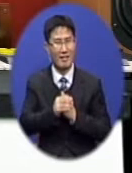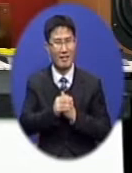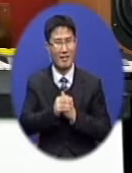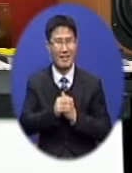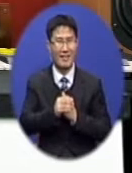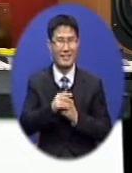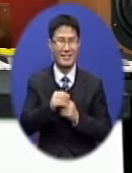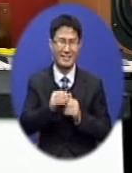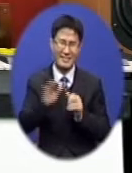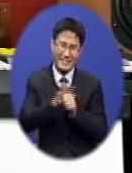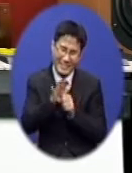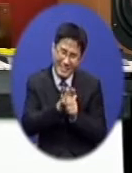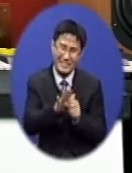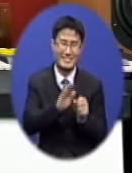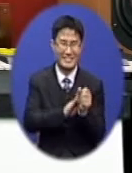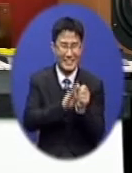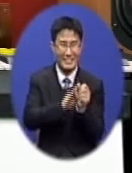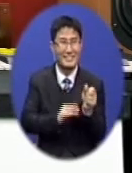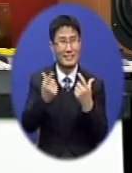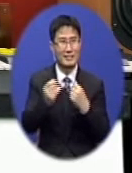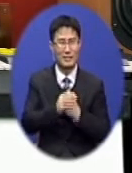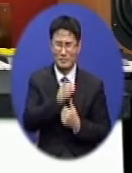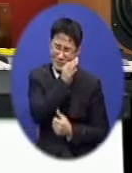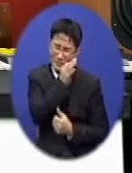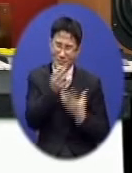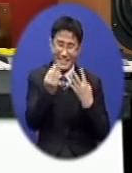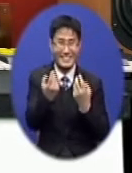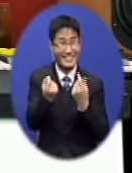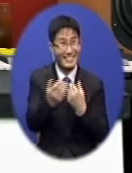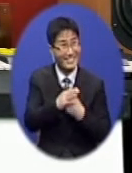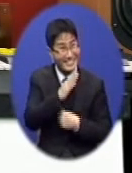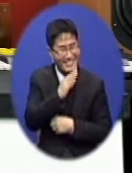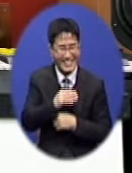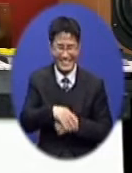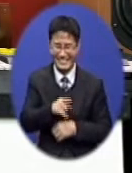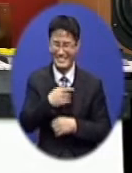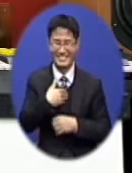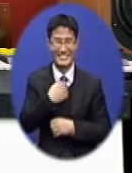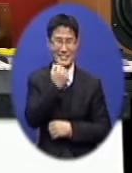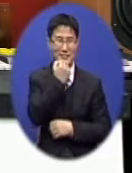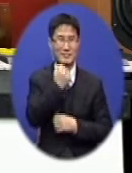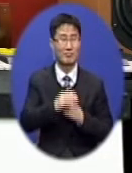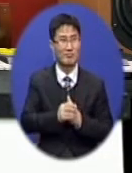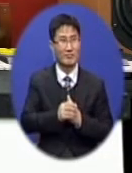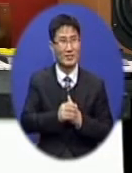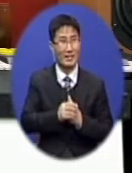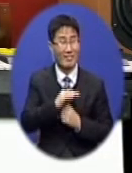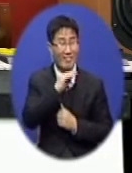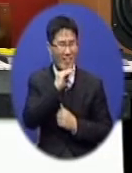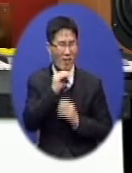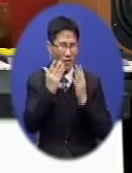많으시고 예, 아주 또 수줍음도 많이 타시는 것 같아요. 아, 목소리가 참 애때세요. 몇 학년